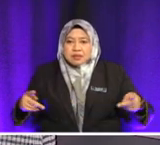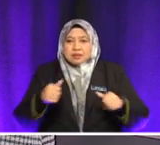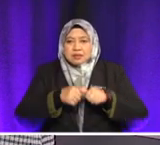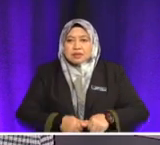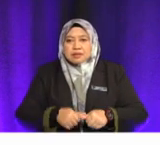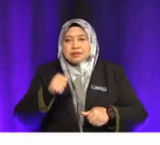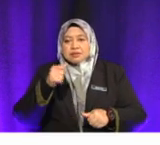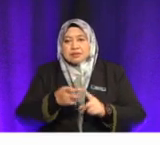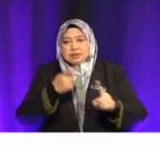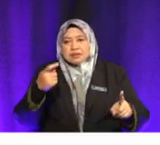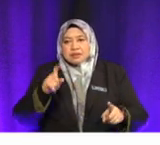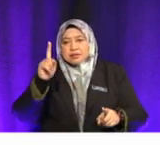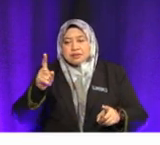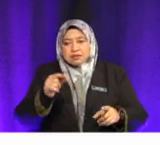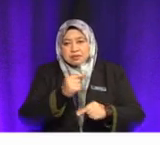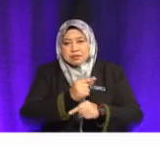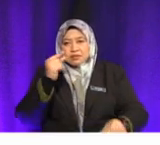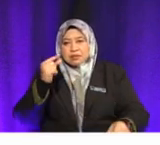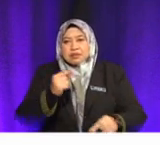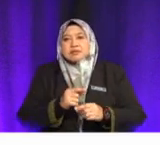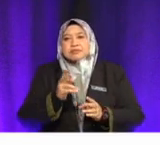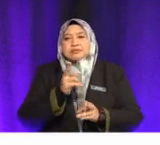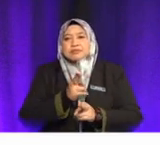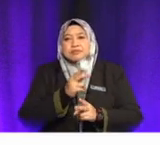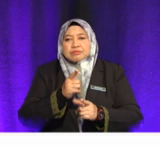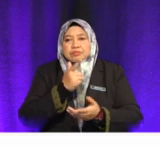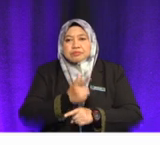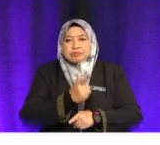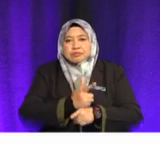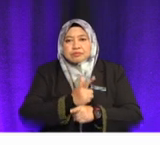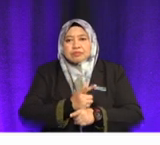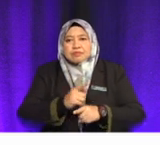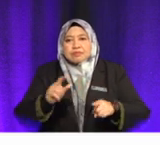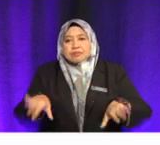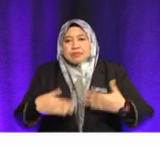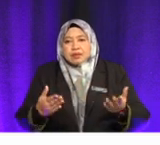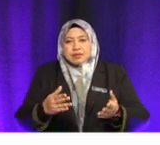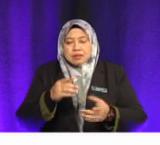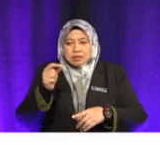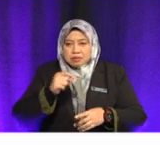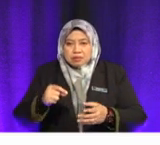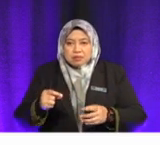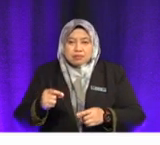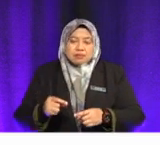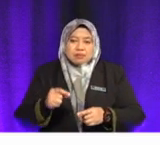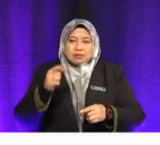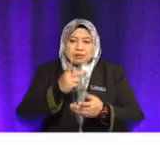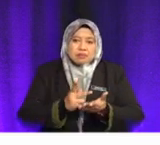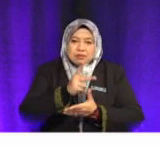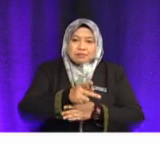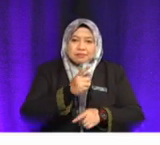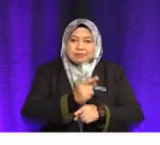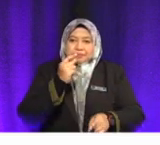dari satu garis lurus Oke ada satu kali lulus kita tidak lukis Luk kecil macam mana contoh pula oke